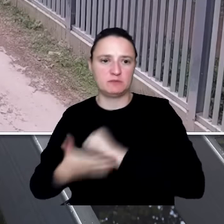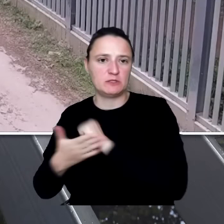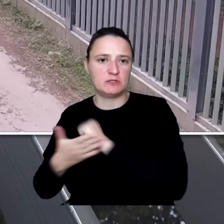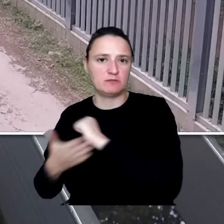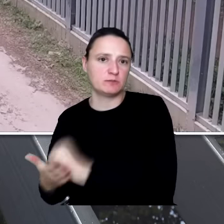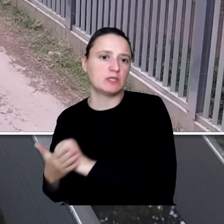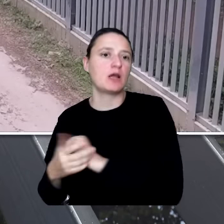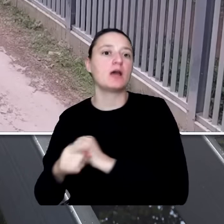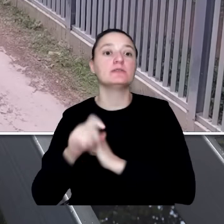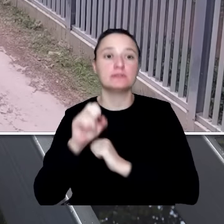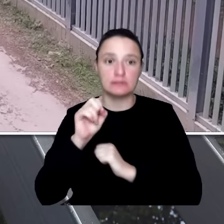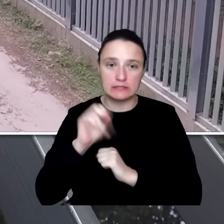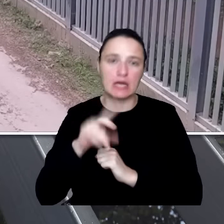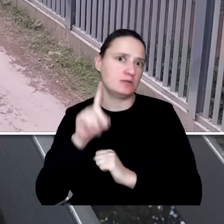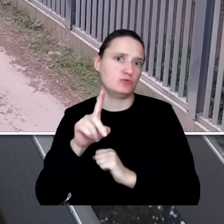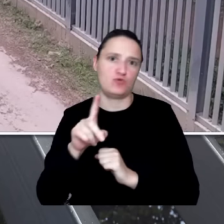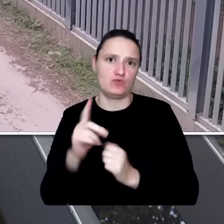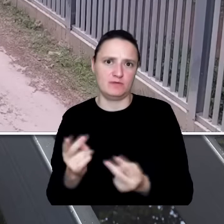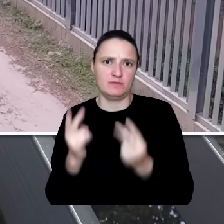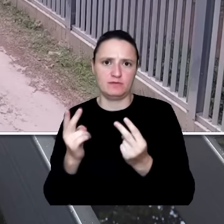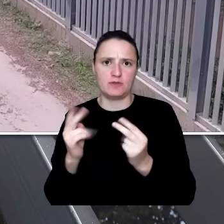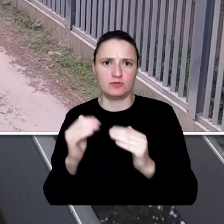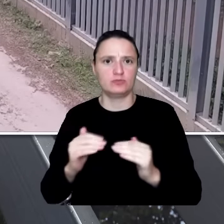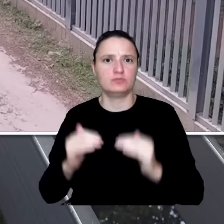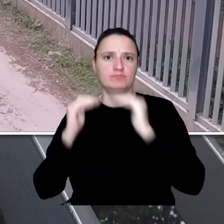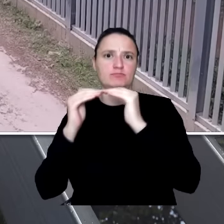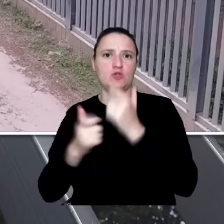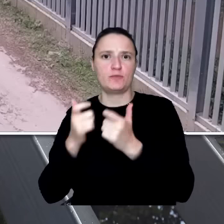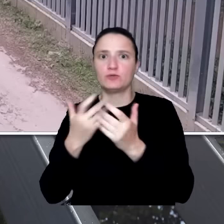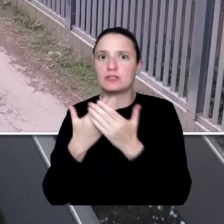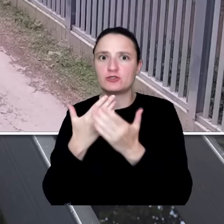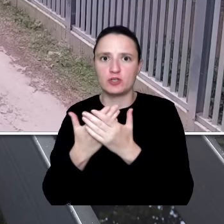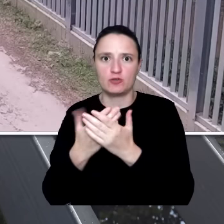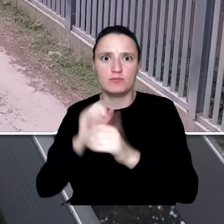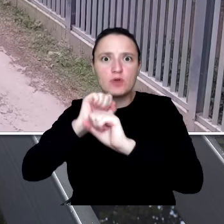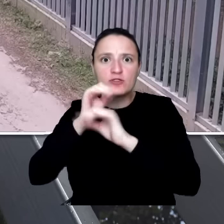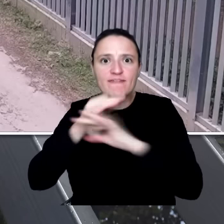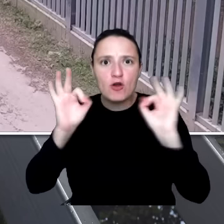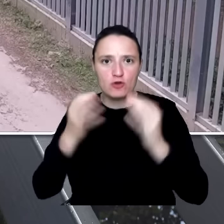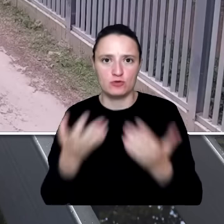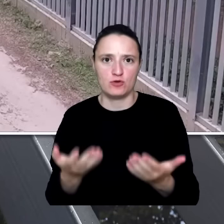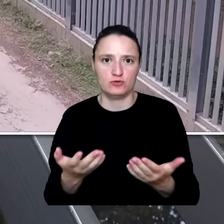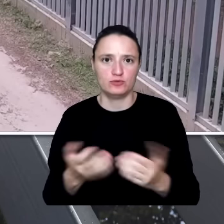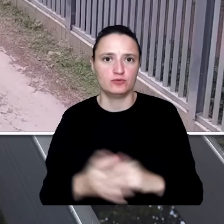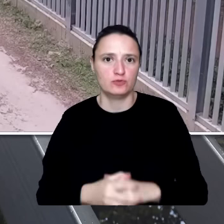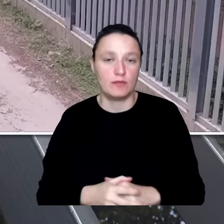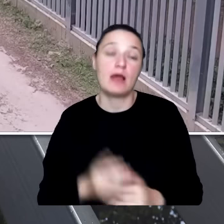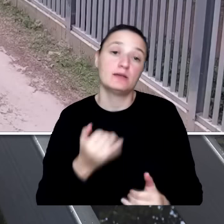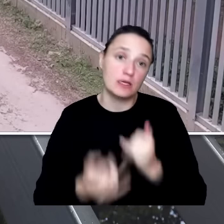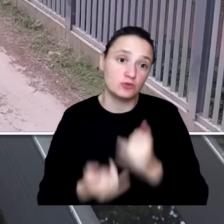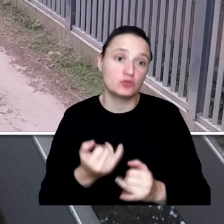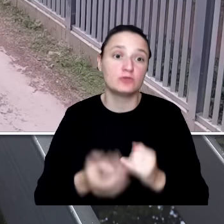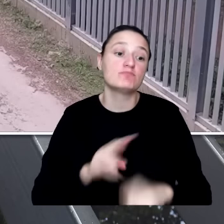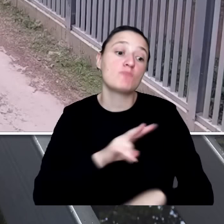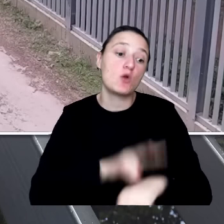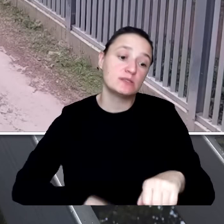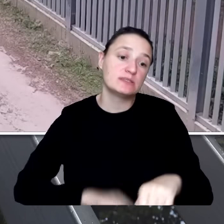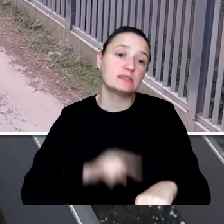rzeczy nadrzędne, broniące naszej wolności. Kiedy policja zaczyna wchodzić w rolę